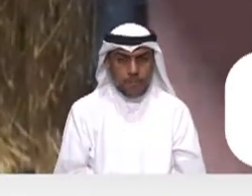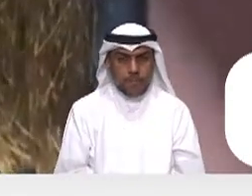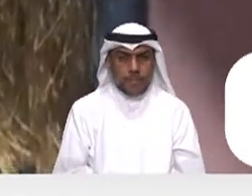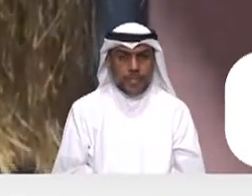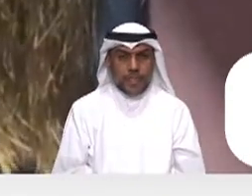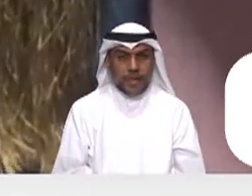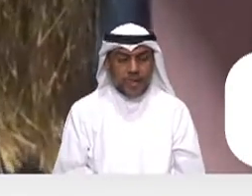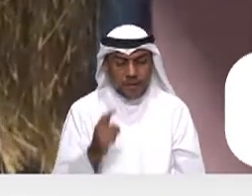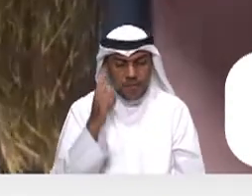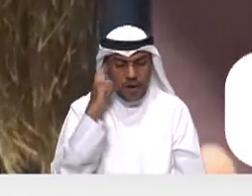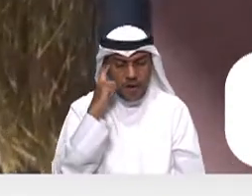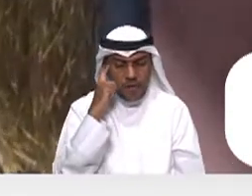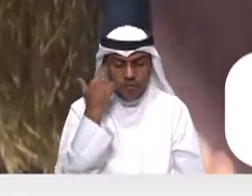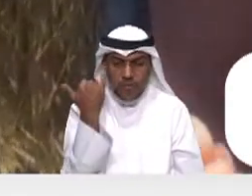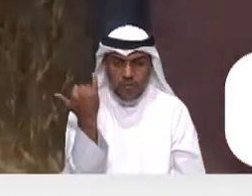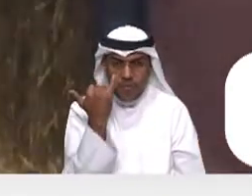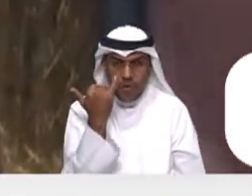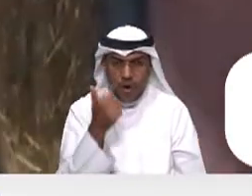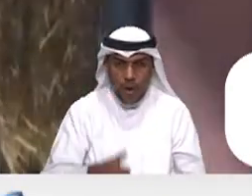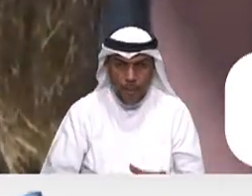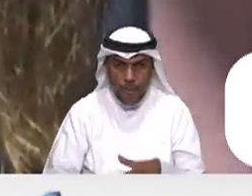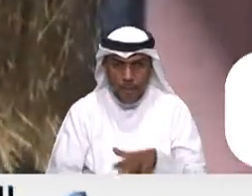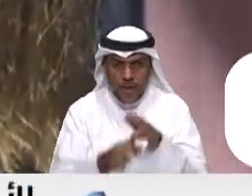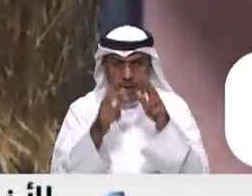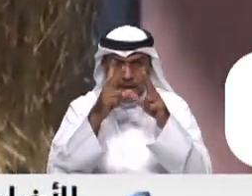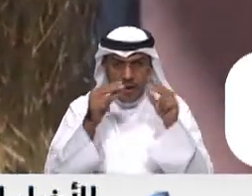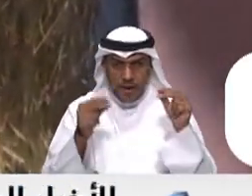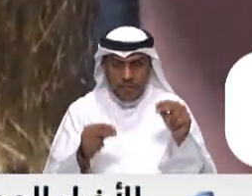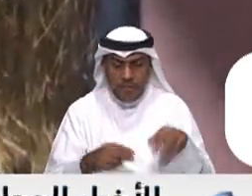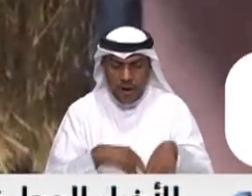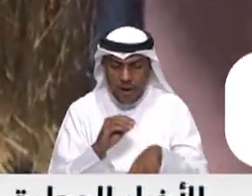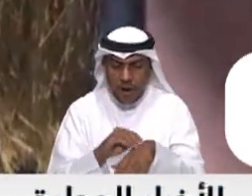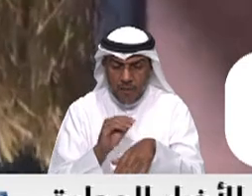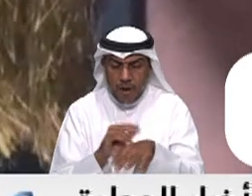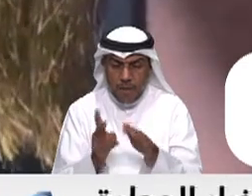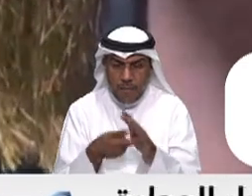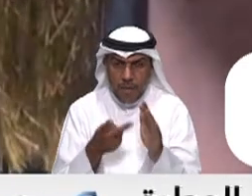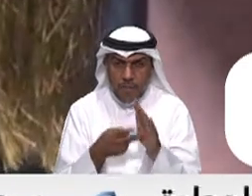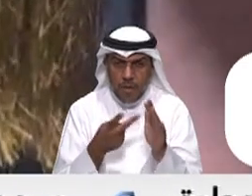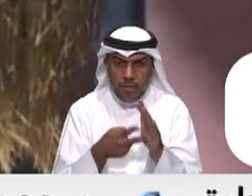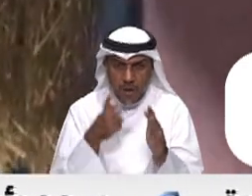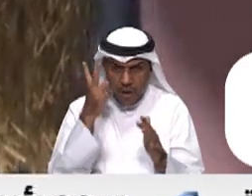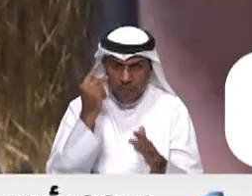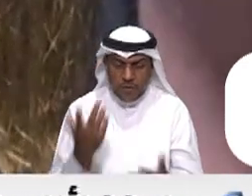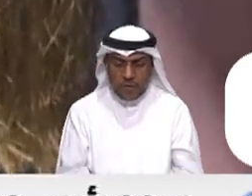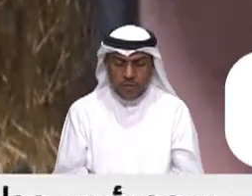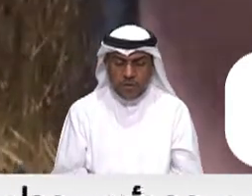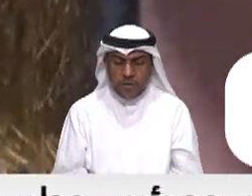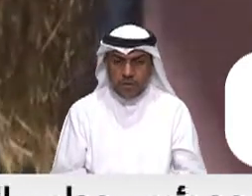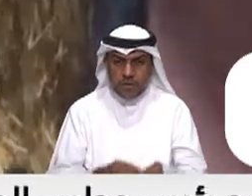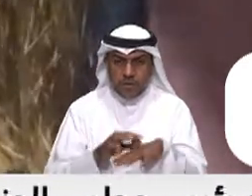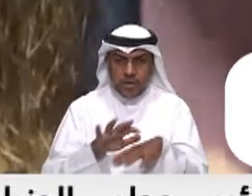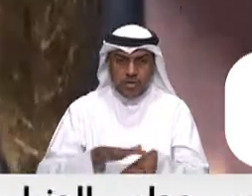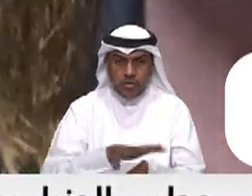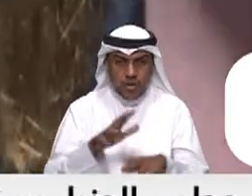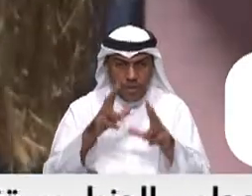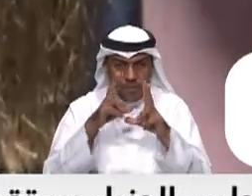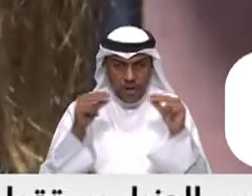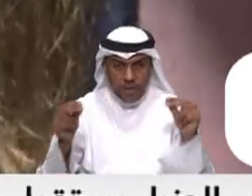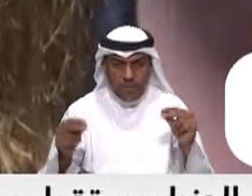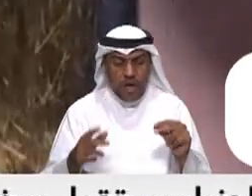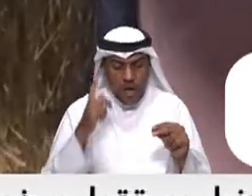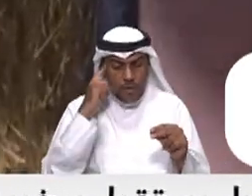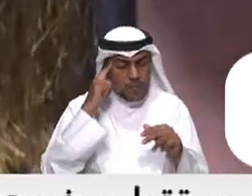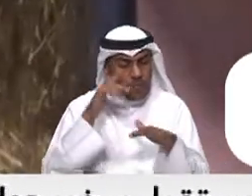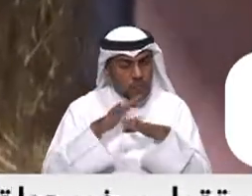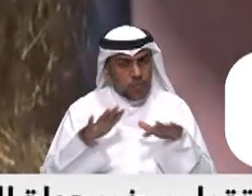يبقى هذا الملف يشكل إلحاحا كبيرا في لبنان، خاصة وأن اللبنانيين يريدون أن يرتاحوا